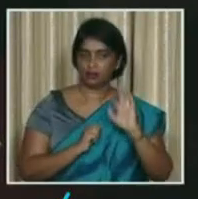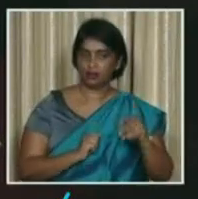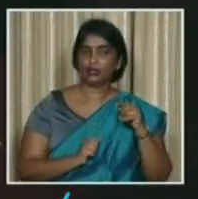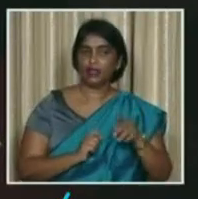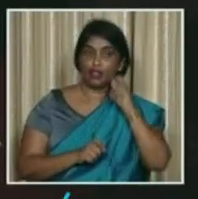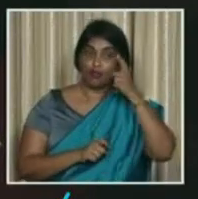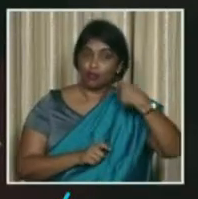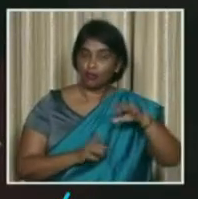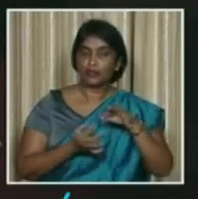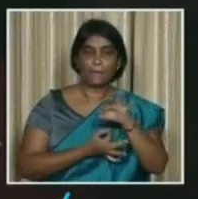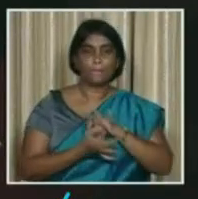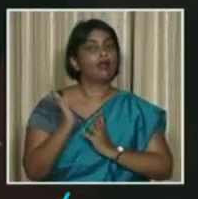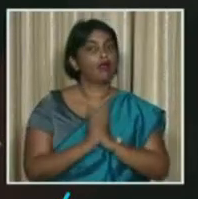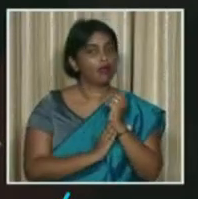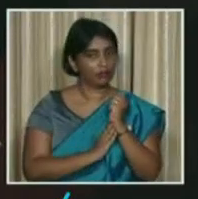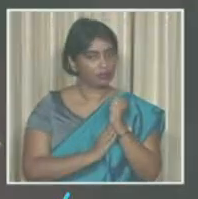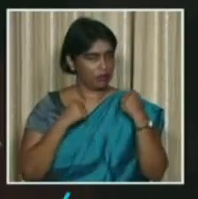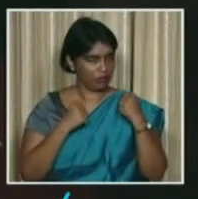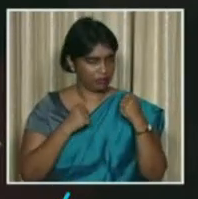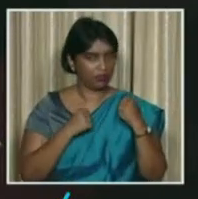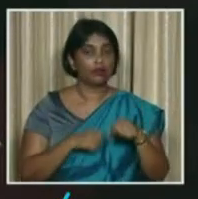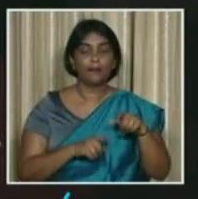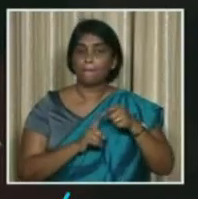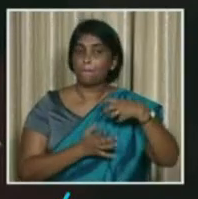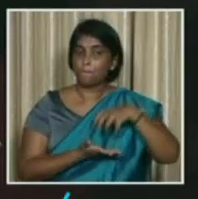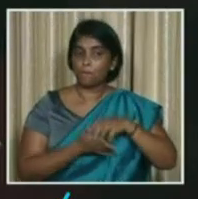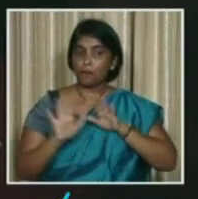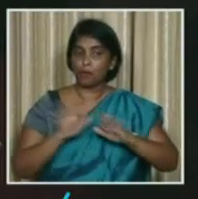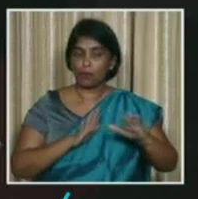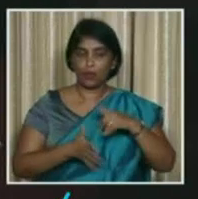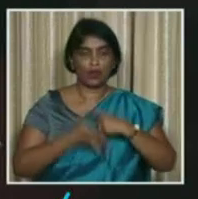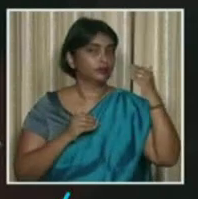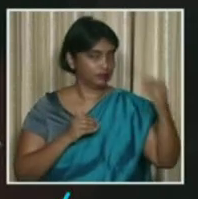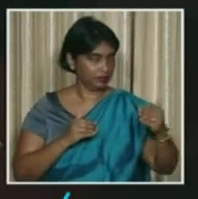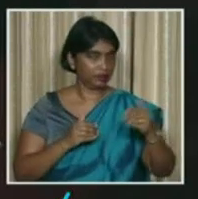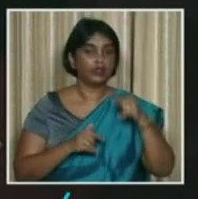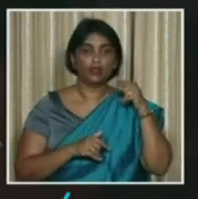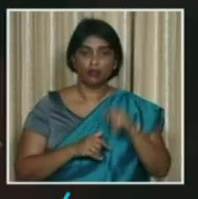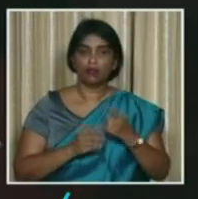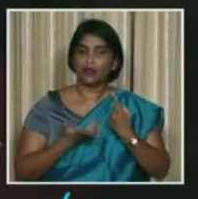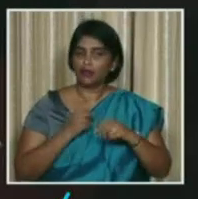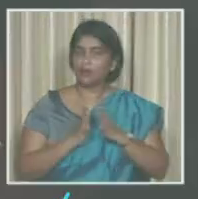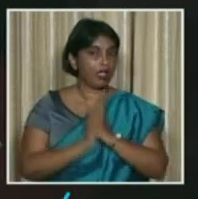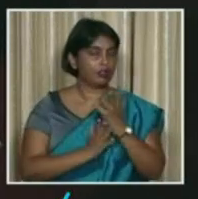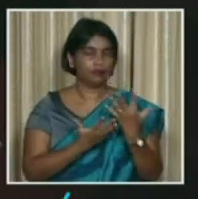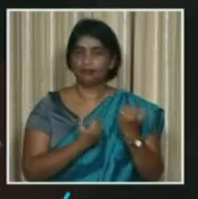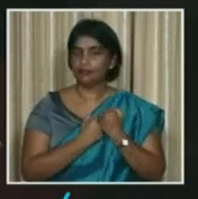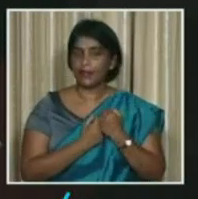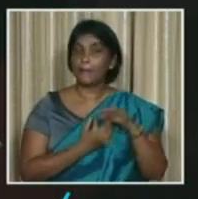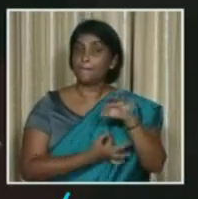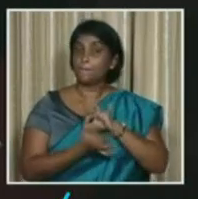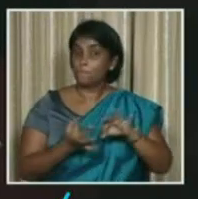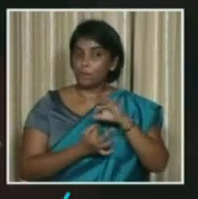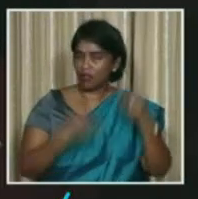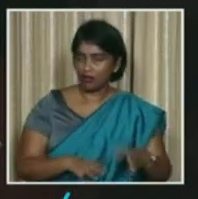කරනවා ජනතාවගේ ප්‍රජාතන්ත්‍රවාදී අයිතිය උදුරගන්න. මේ පළාත් පාලන මැතිවරණය කල්දාන් මේගොල්ලෝ නොඑක් නොඑක් උපක්‍රමයේ දුව